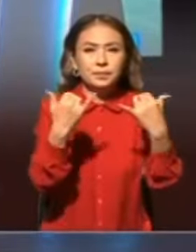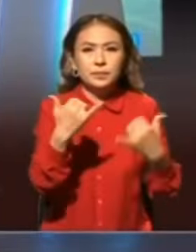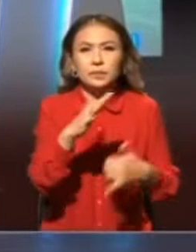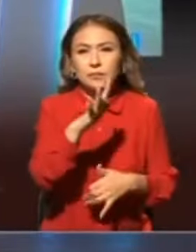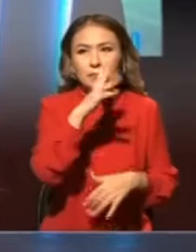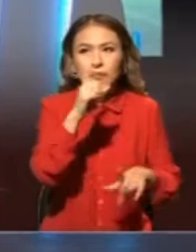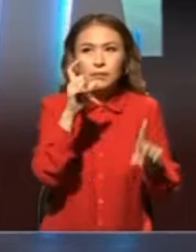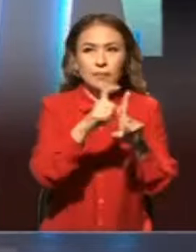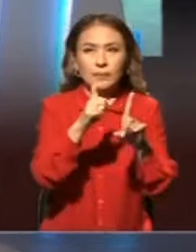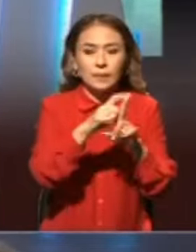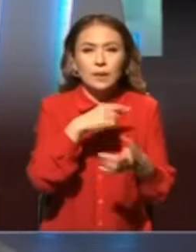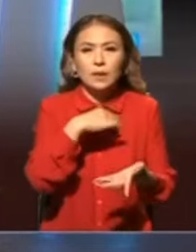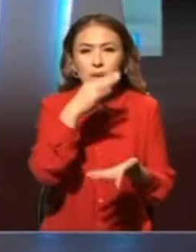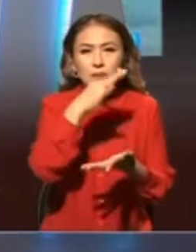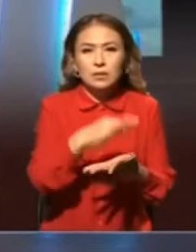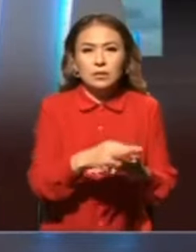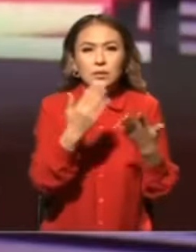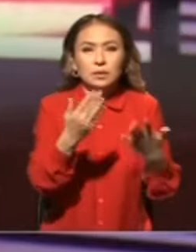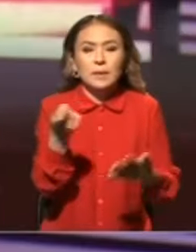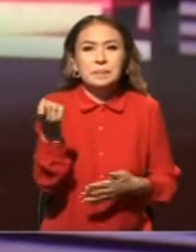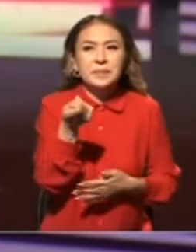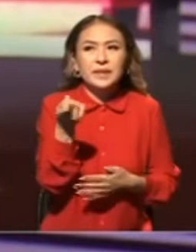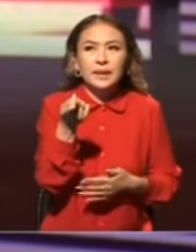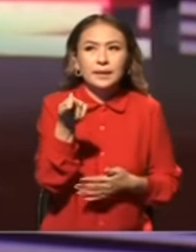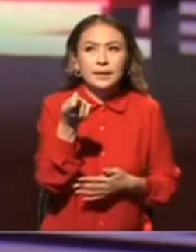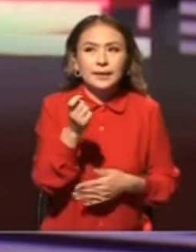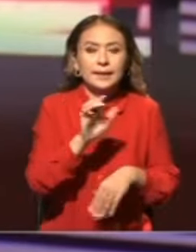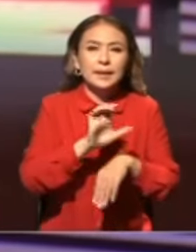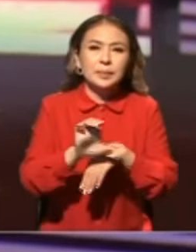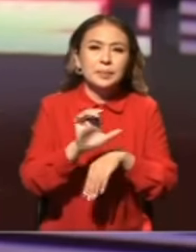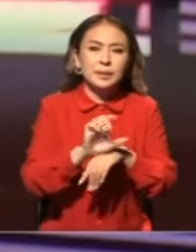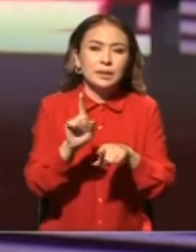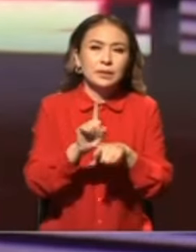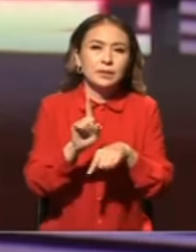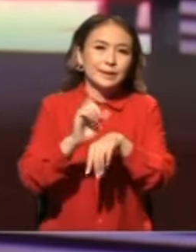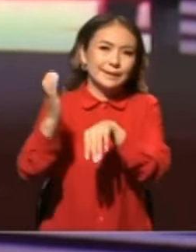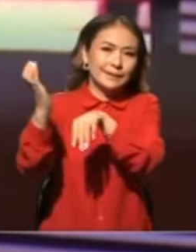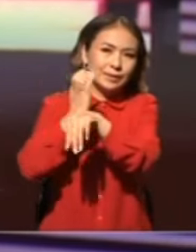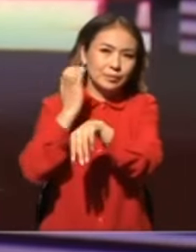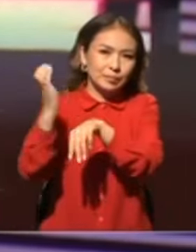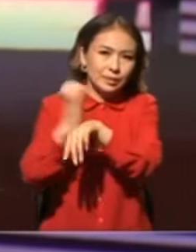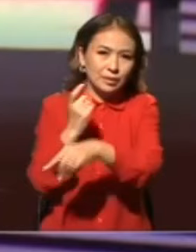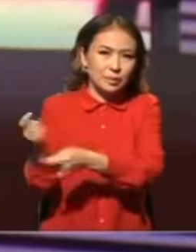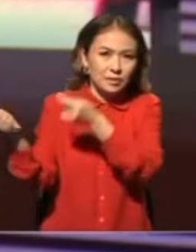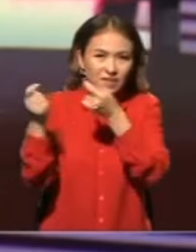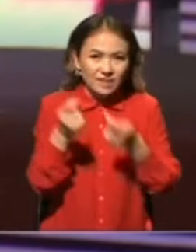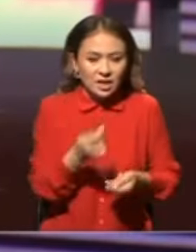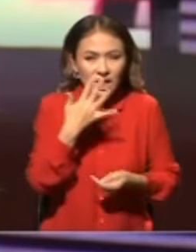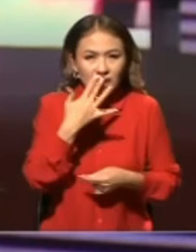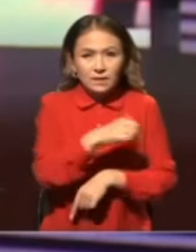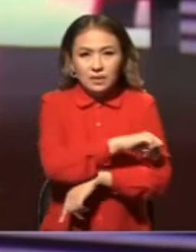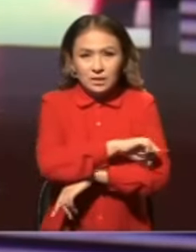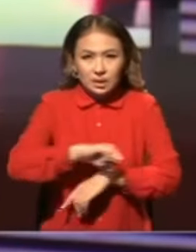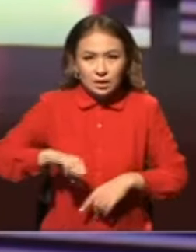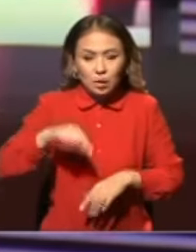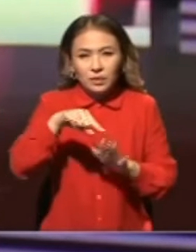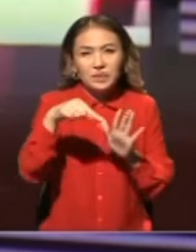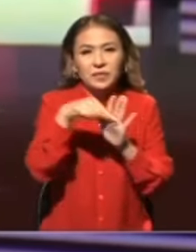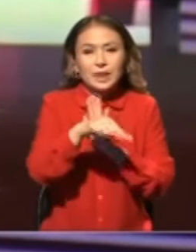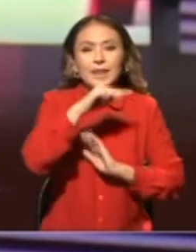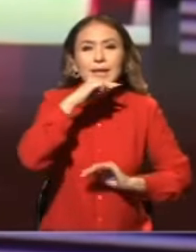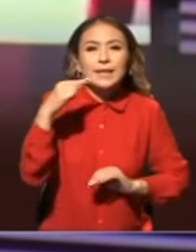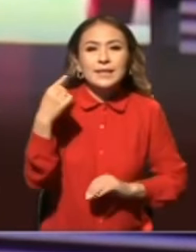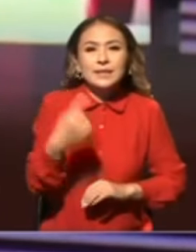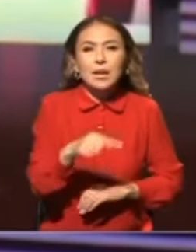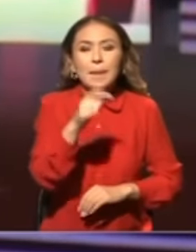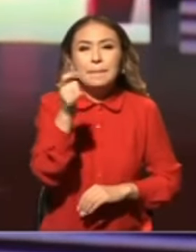жаңағы сөзіңізге жауап бере кетейін, мынау бидайдың импорты. Әрине ол мынау көрші мемлекетте, оның ішінде Ресей